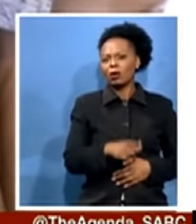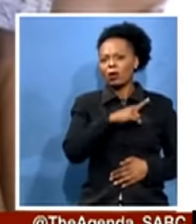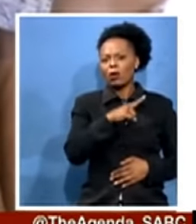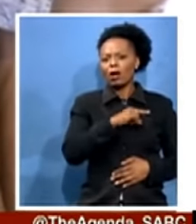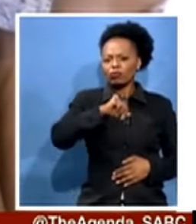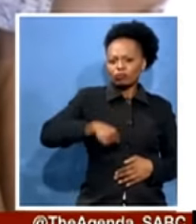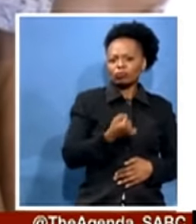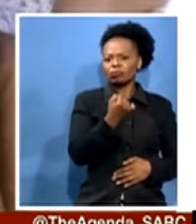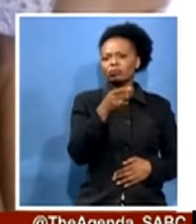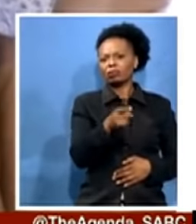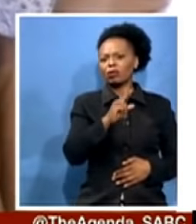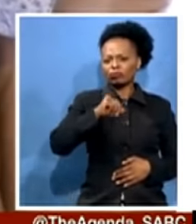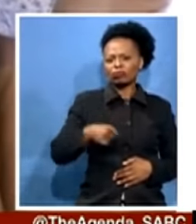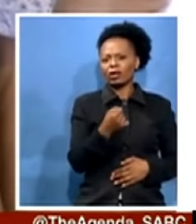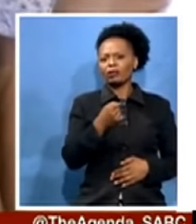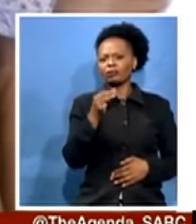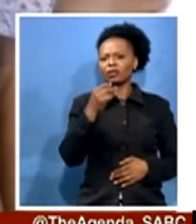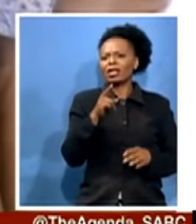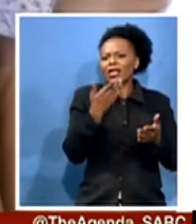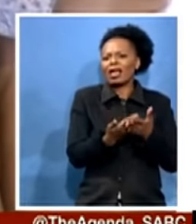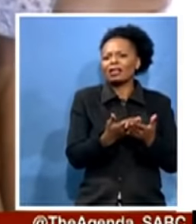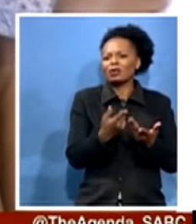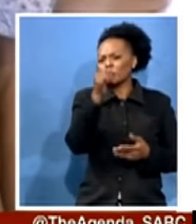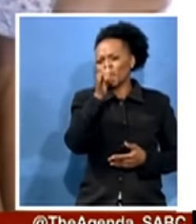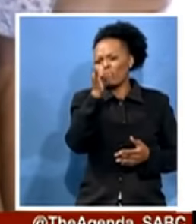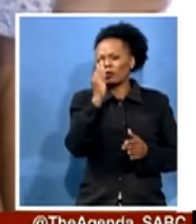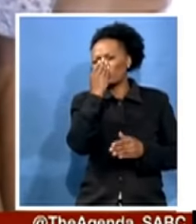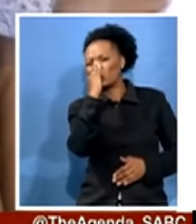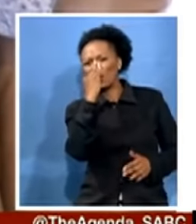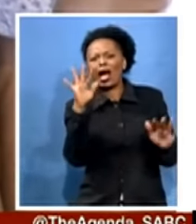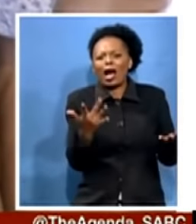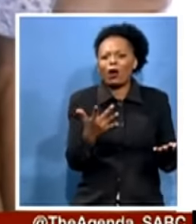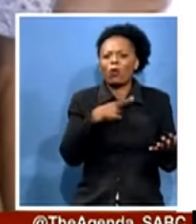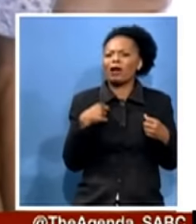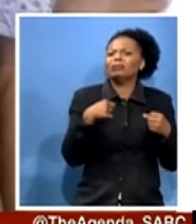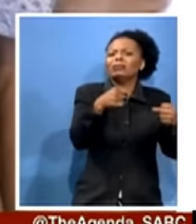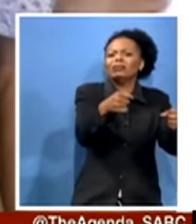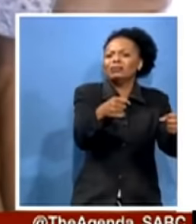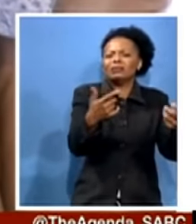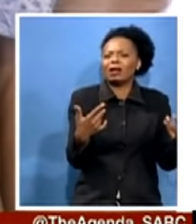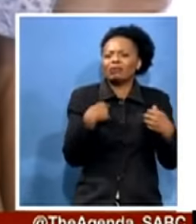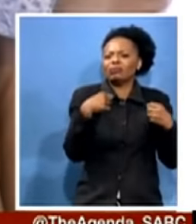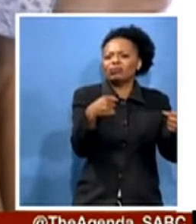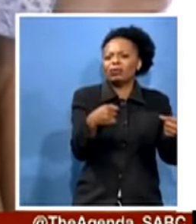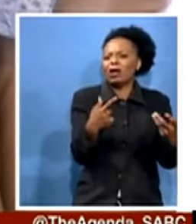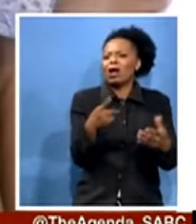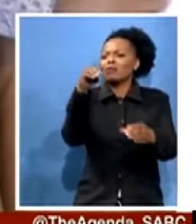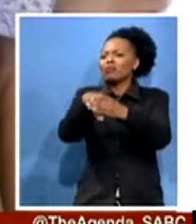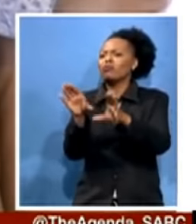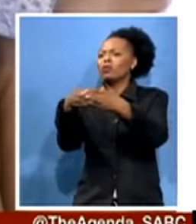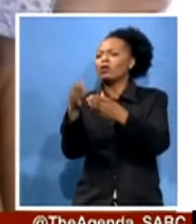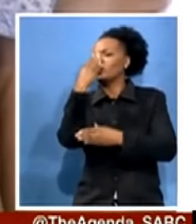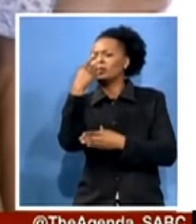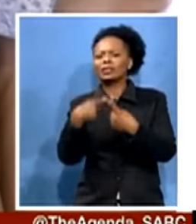uhamba ngemoto usemotweni awukho laqhekezwa khona okwesibili udutshulwa kanjani umuntu